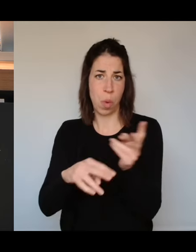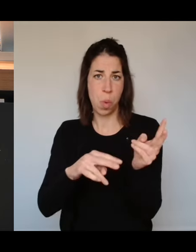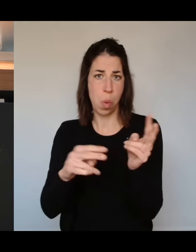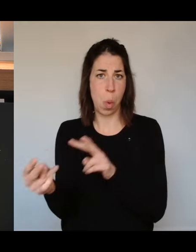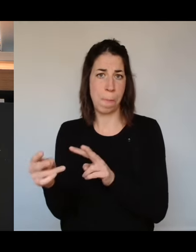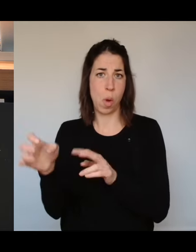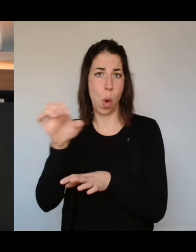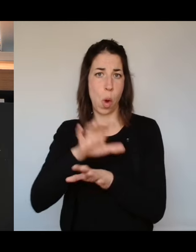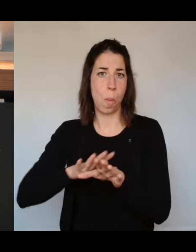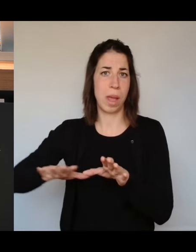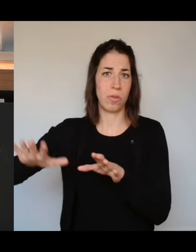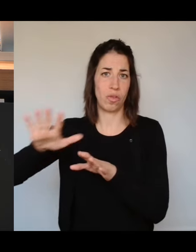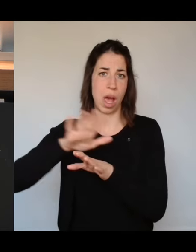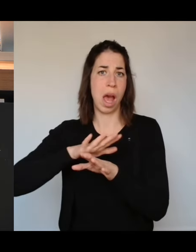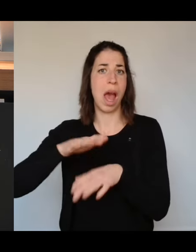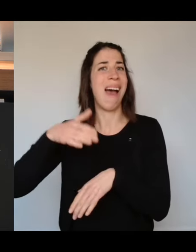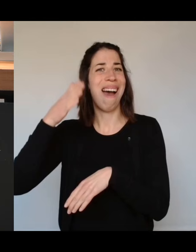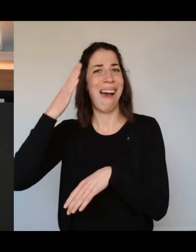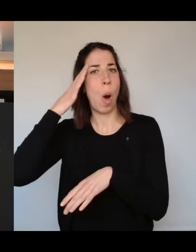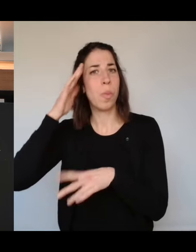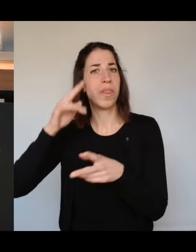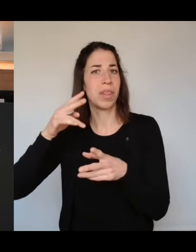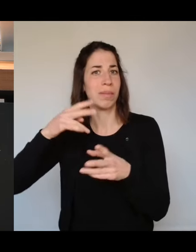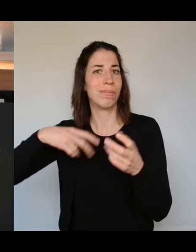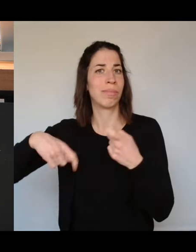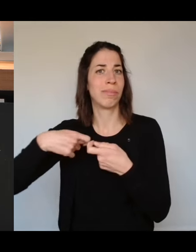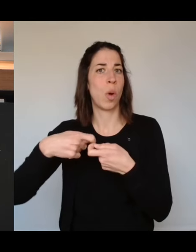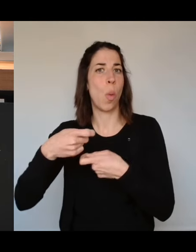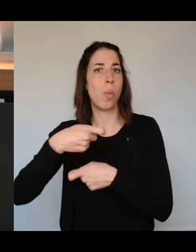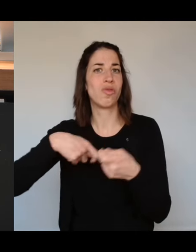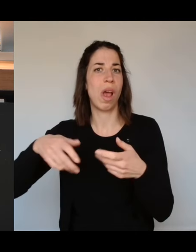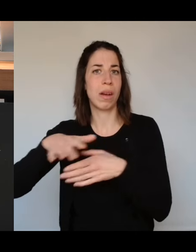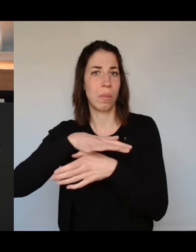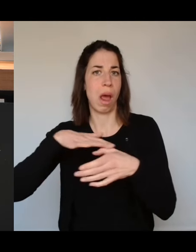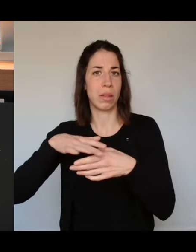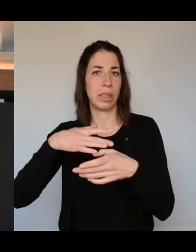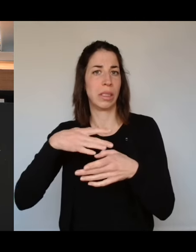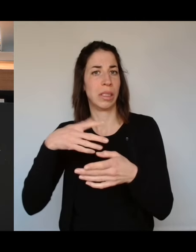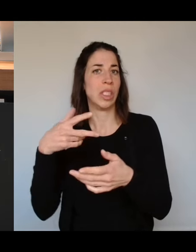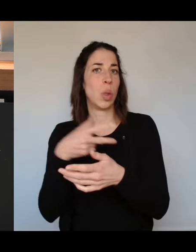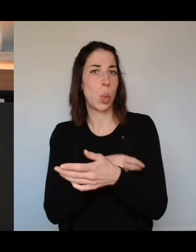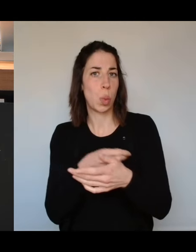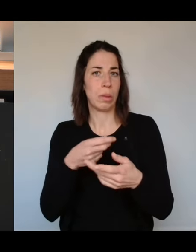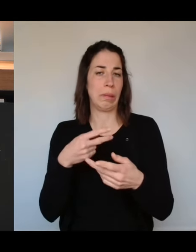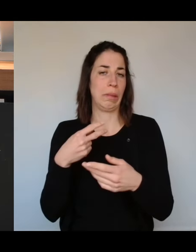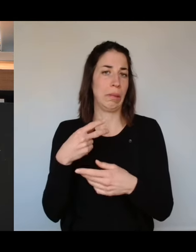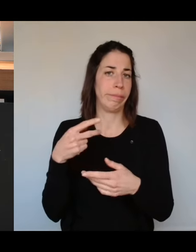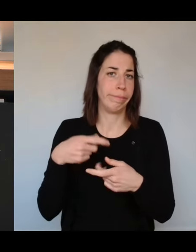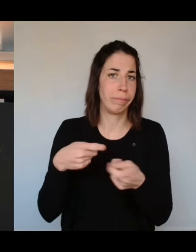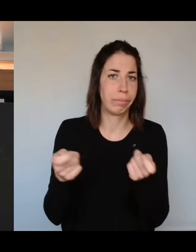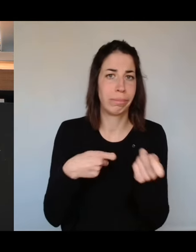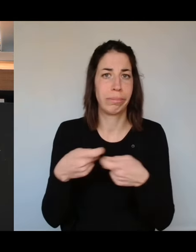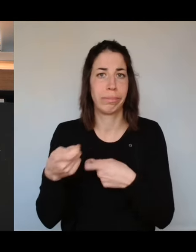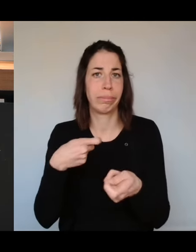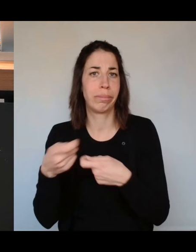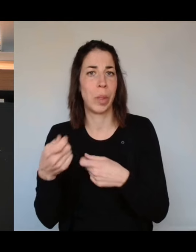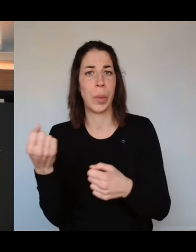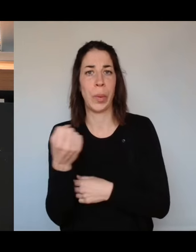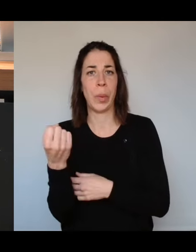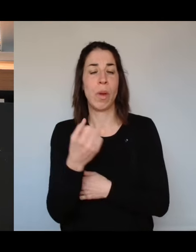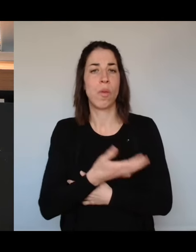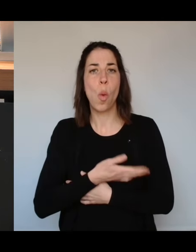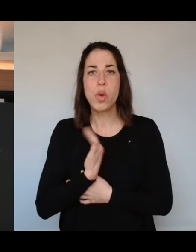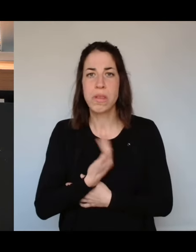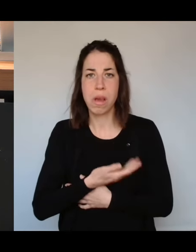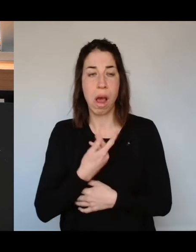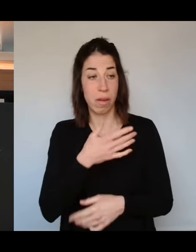zu einem Ort für Gewalt und für Unsicherheit. Viele Anwohner sind deswegen fortgezogen. Aber auch